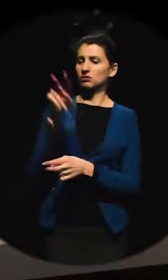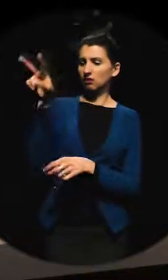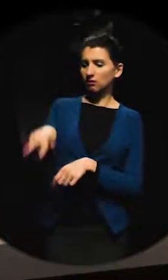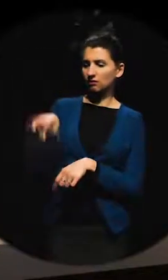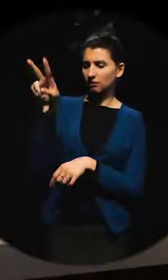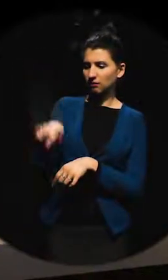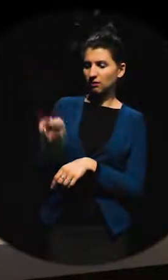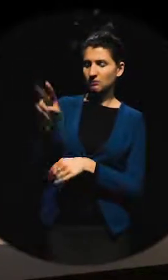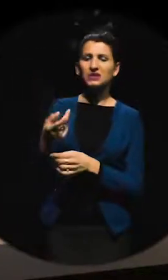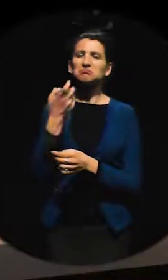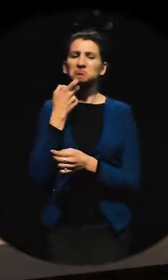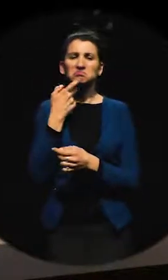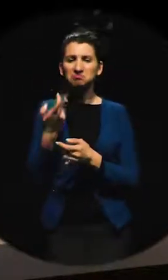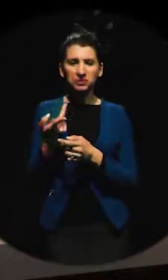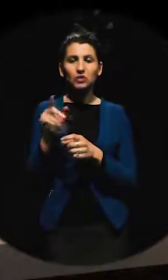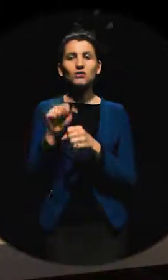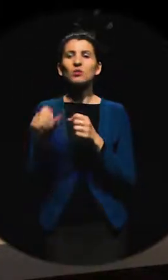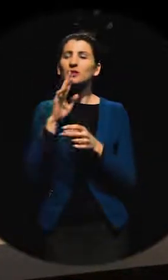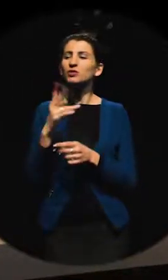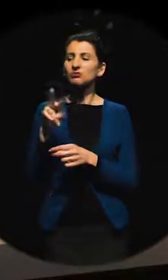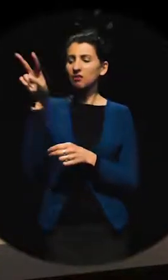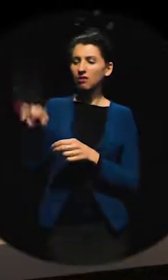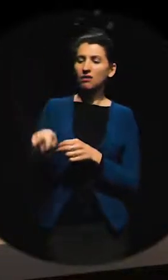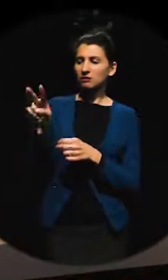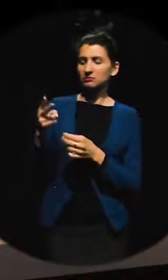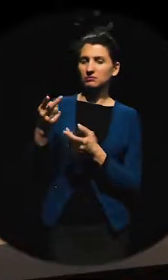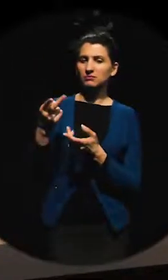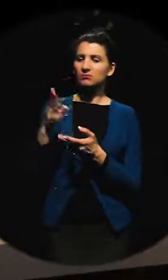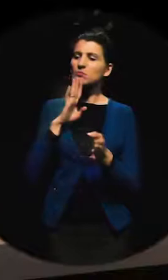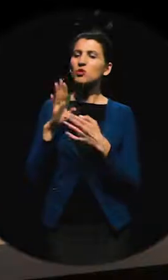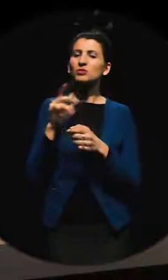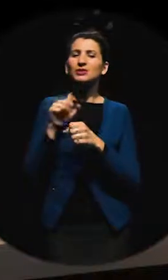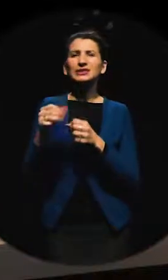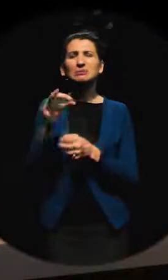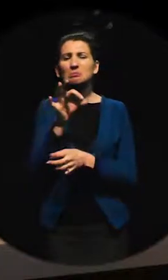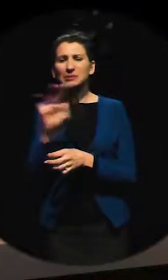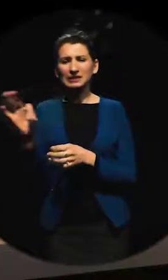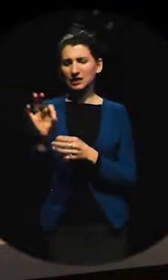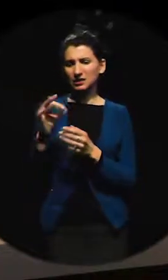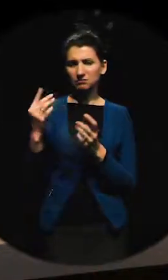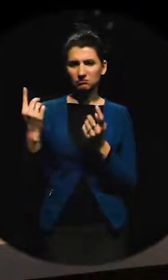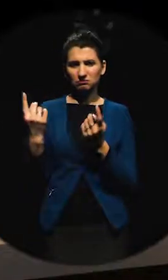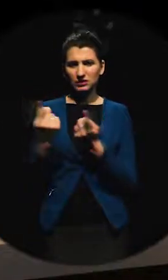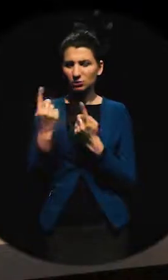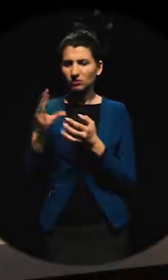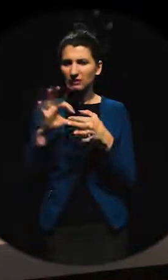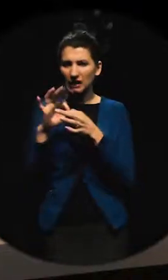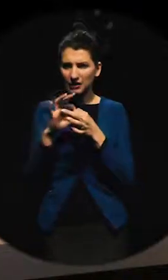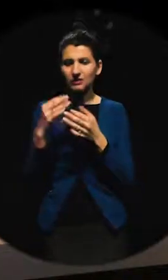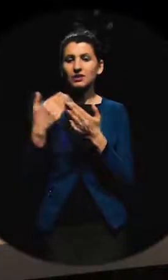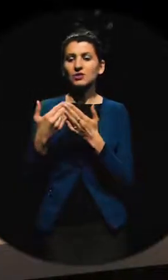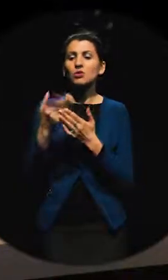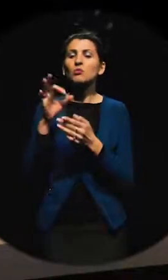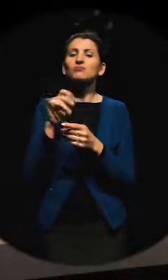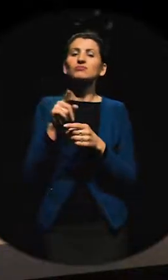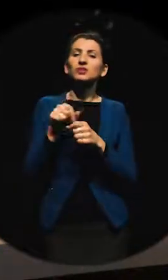ona z kolei mówi o tym gapieniu się jako takiej szczególnej relacji która z jednej